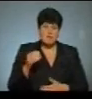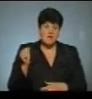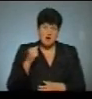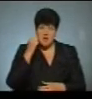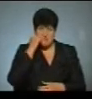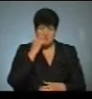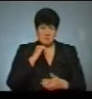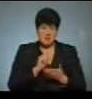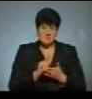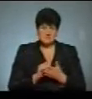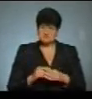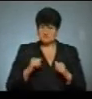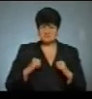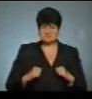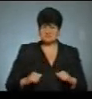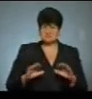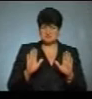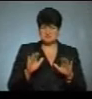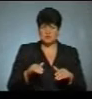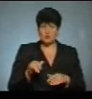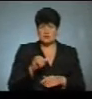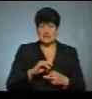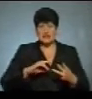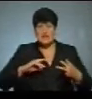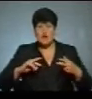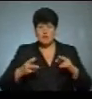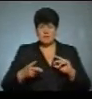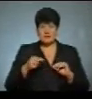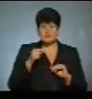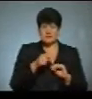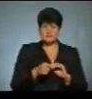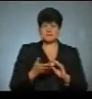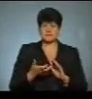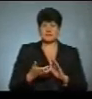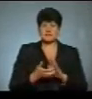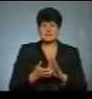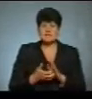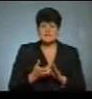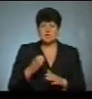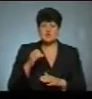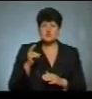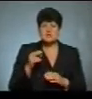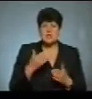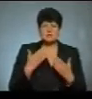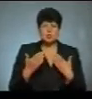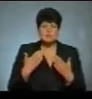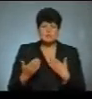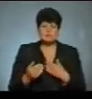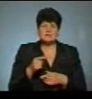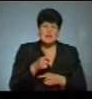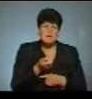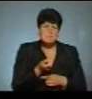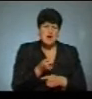набагато легше це переносять, тому що в них, навпаки, бракувало соціальної комунікації. З ними на них